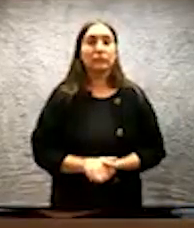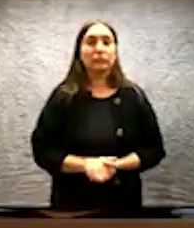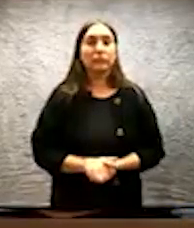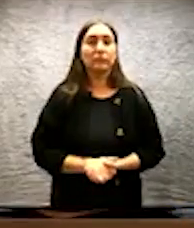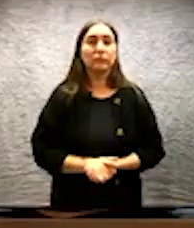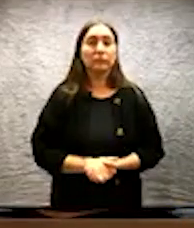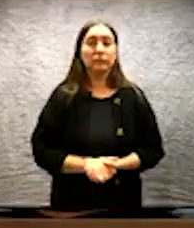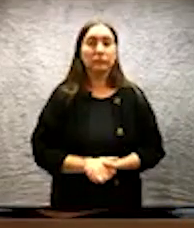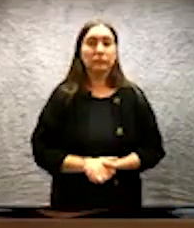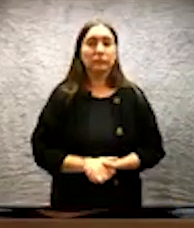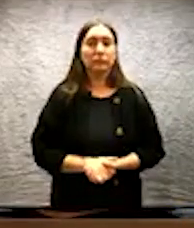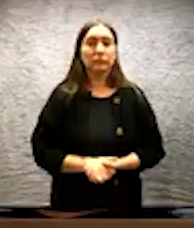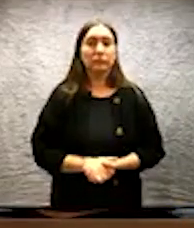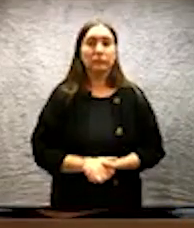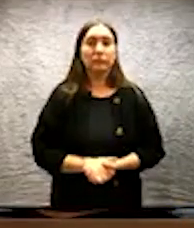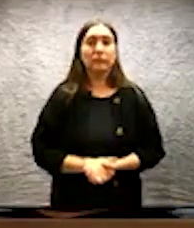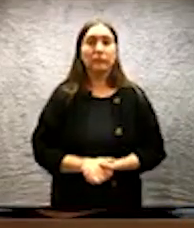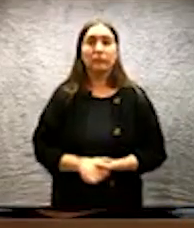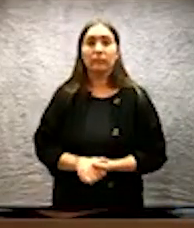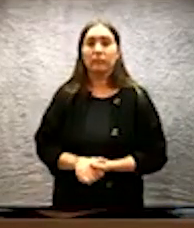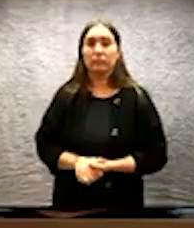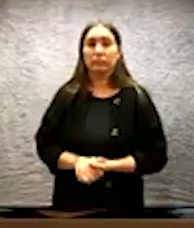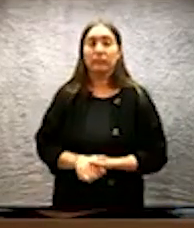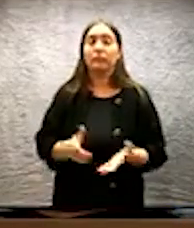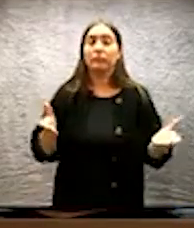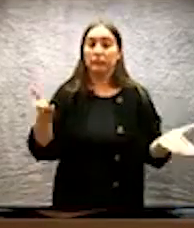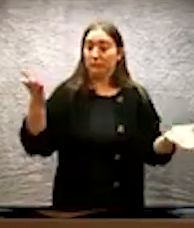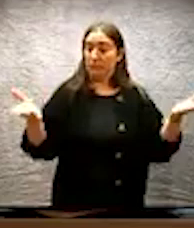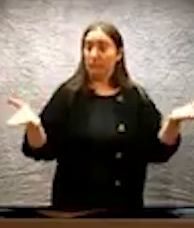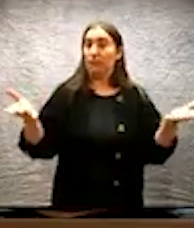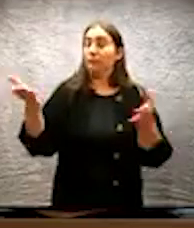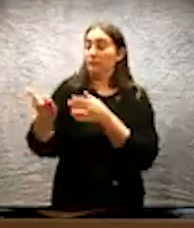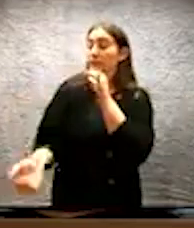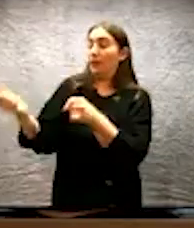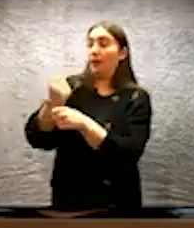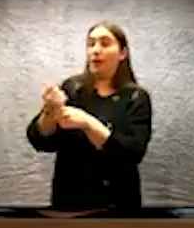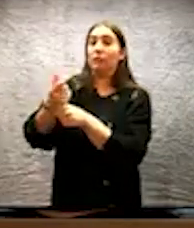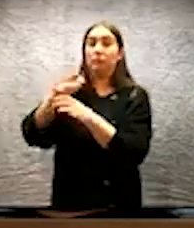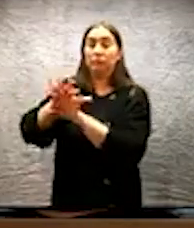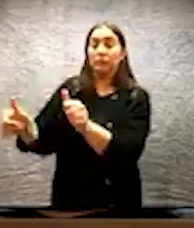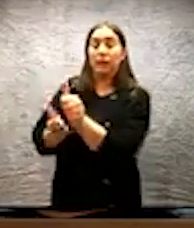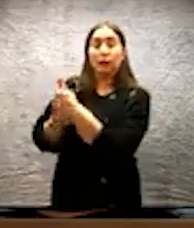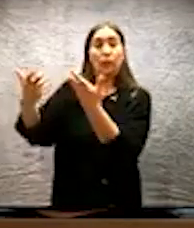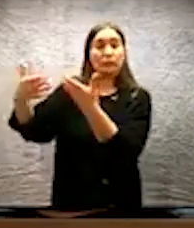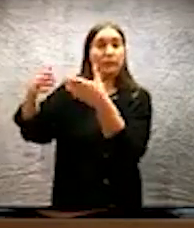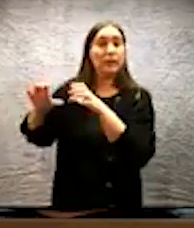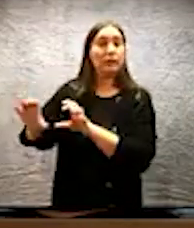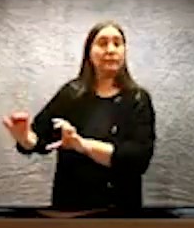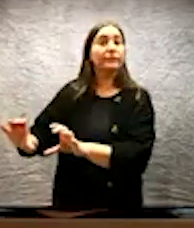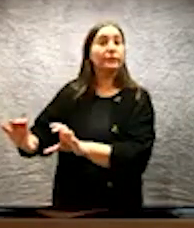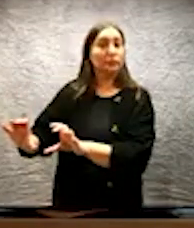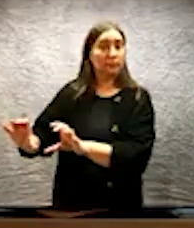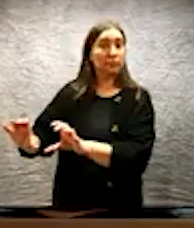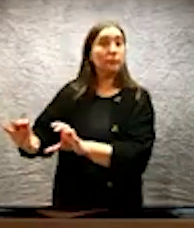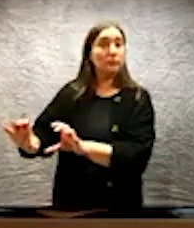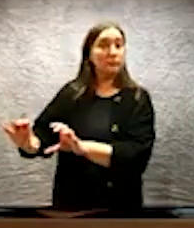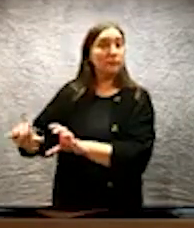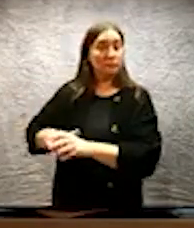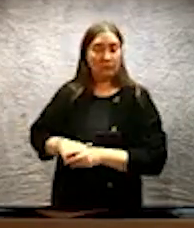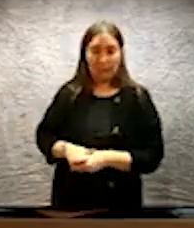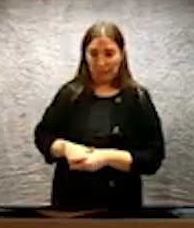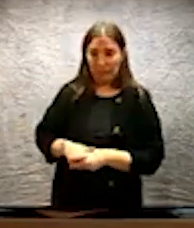On a créé en contrepartie un adjoint administratif, donc pour voir le